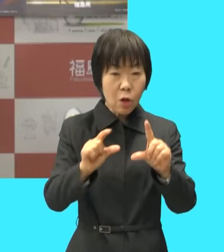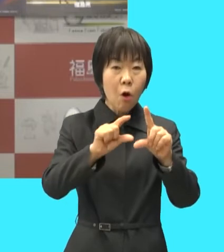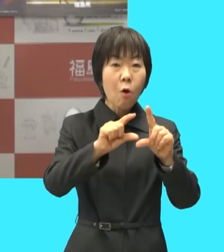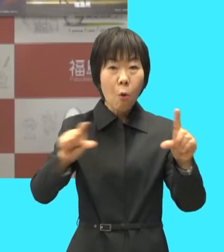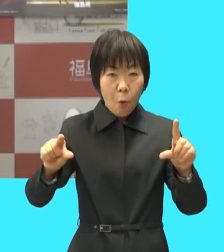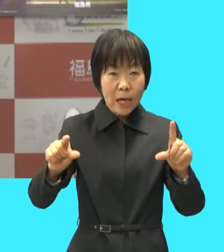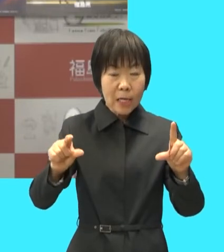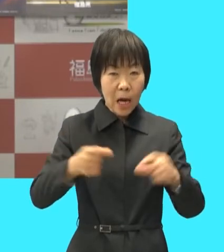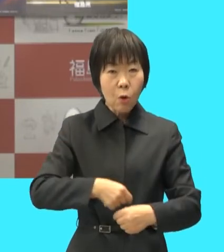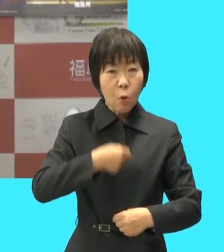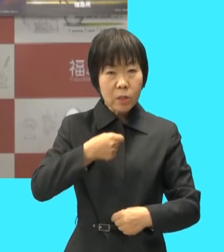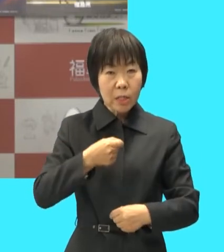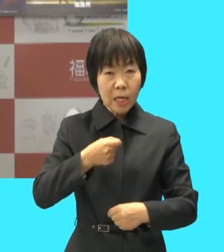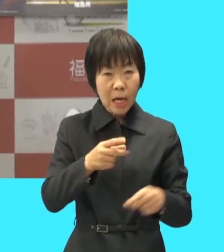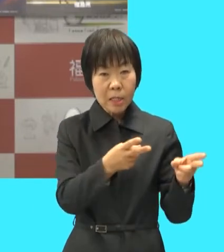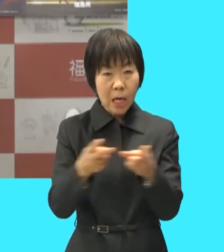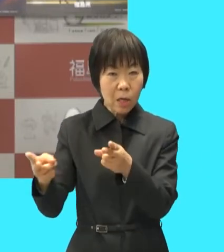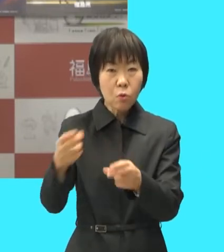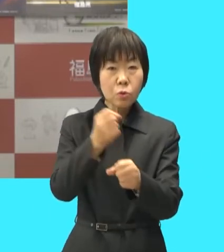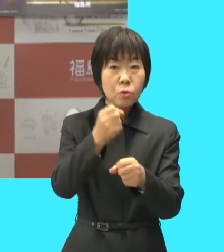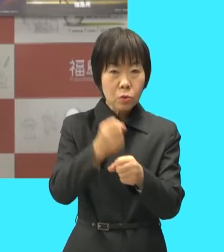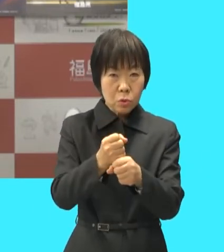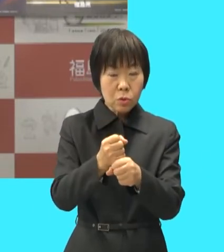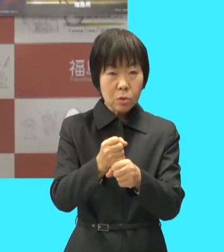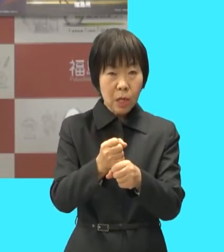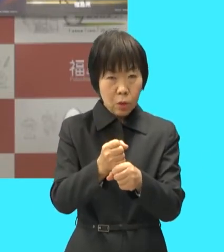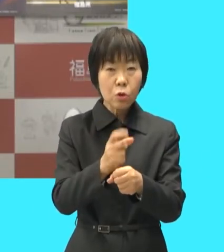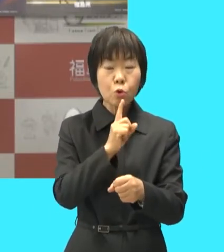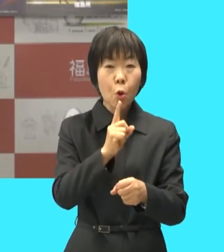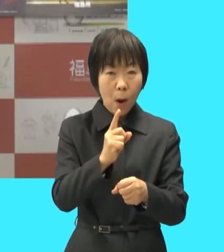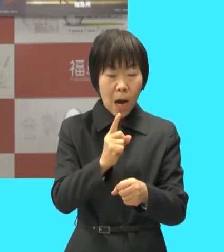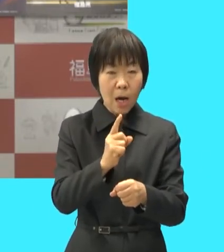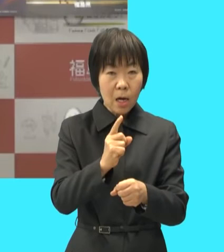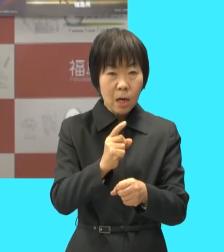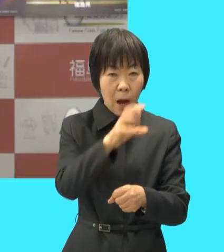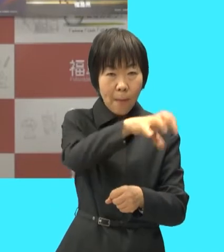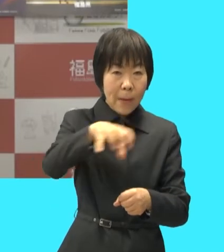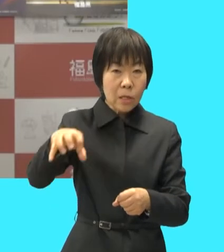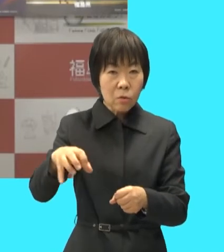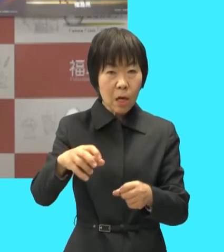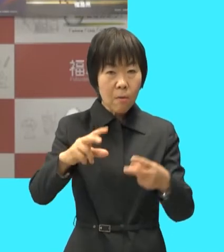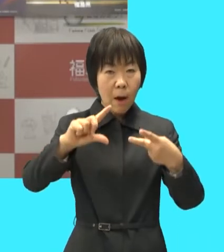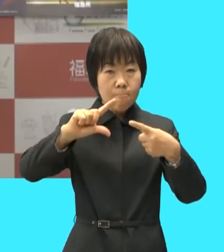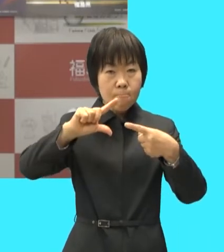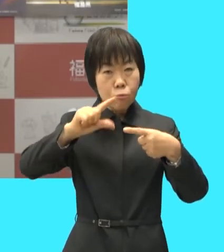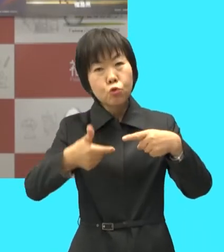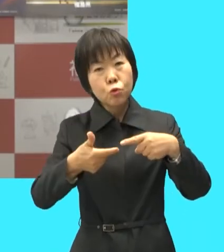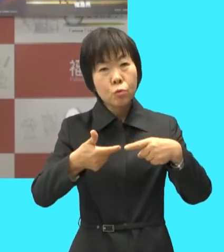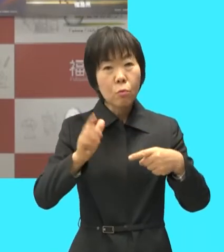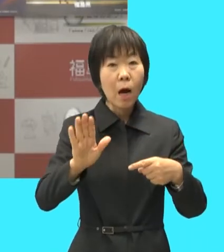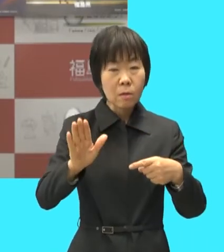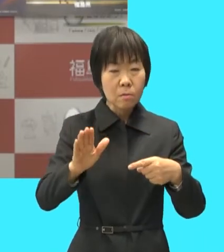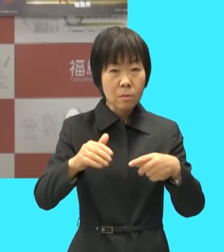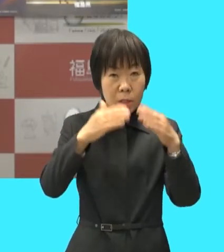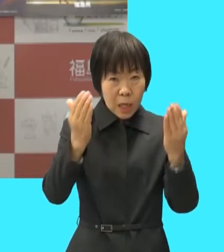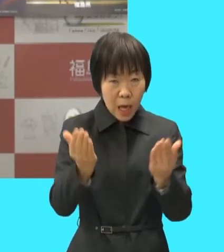公正な制度を構築するというところは、場面によってはちょっと矛盾する部分が出てくるんですが、全体としてやはり